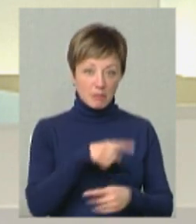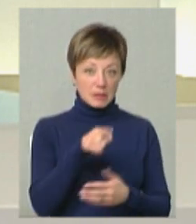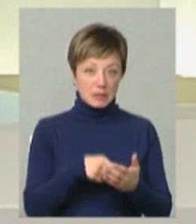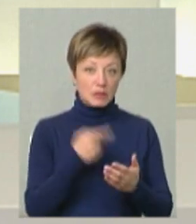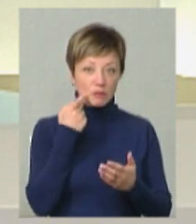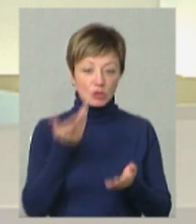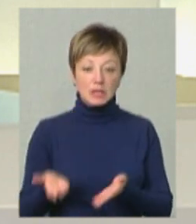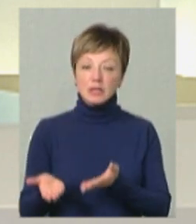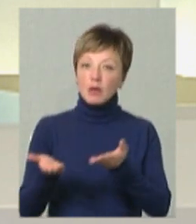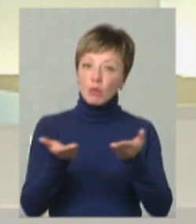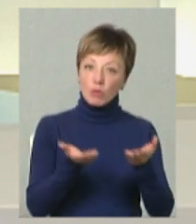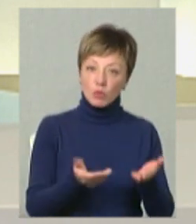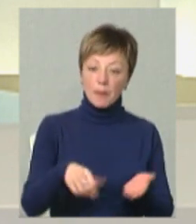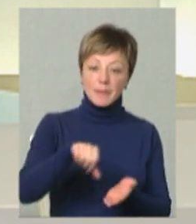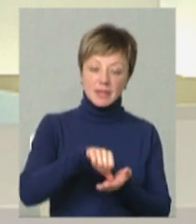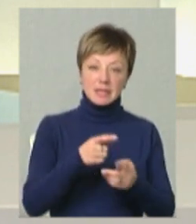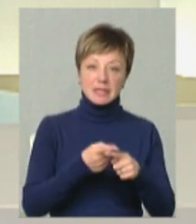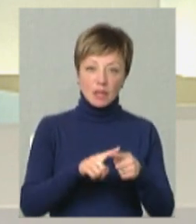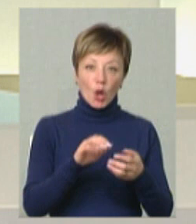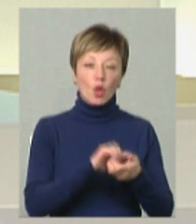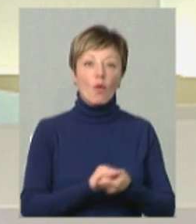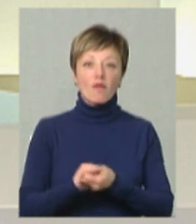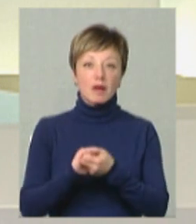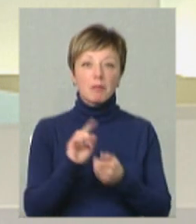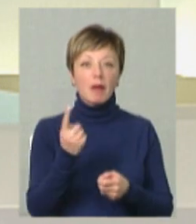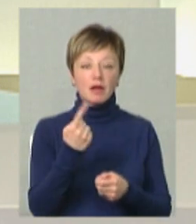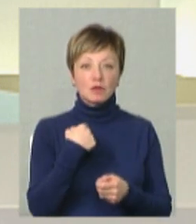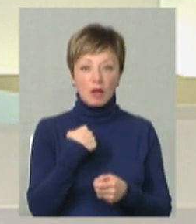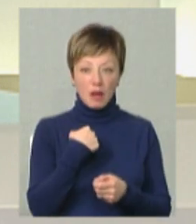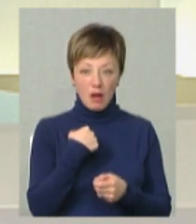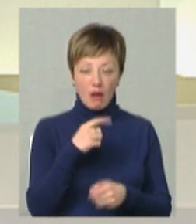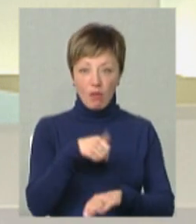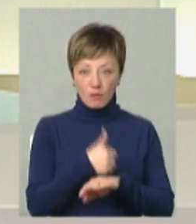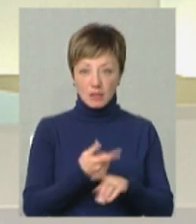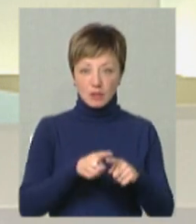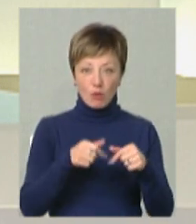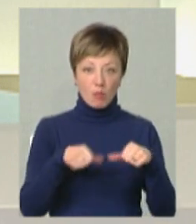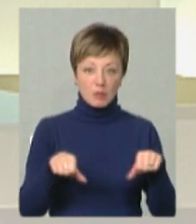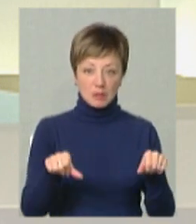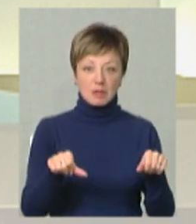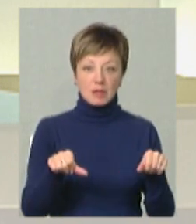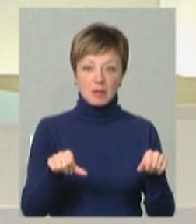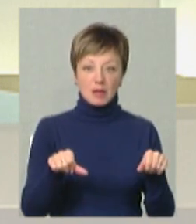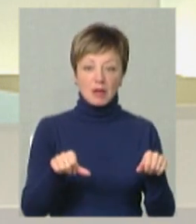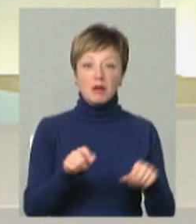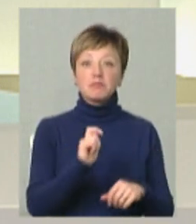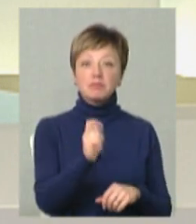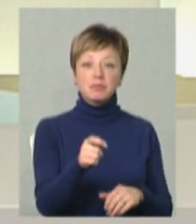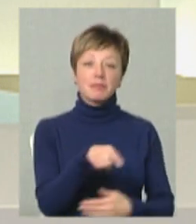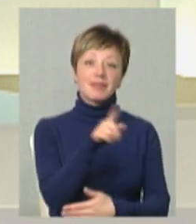завжди запрошували представника від цих товариств. І вони, перше, що я головуючи на цій комісії, до 2021 року задавав